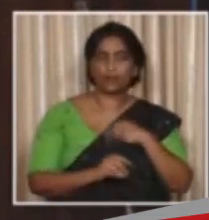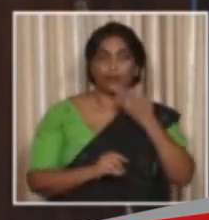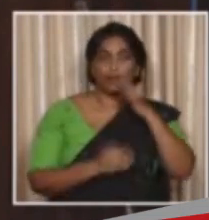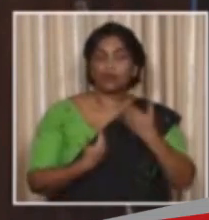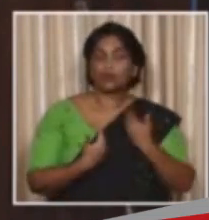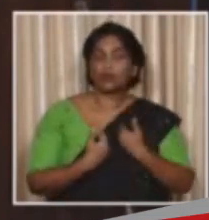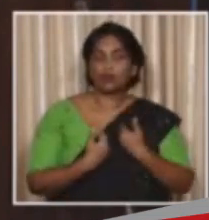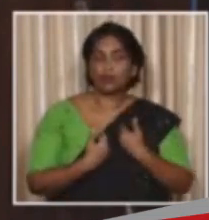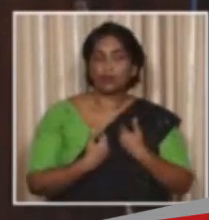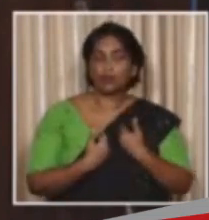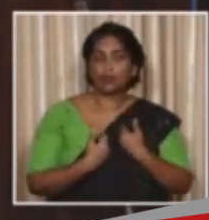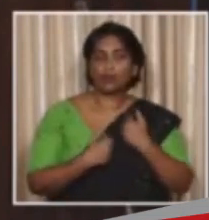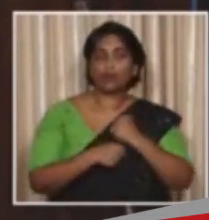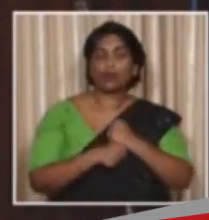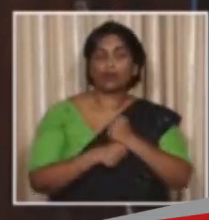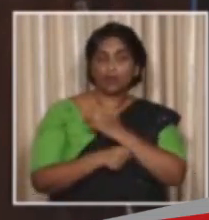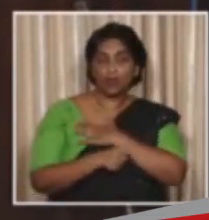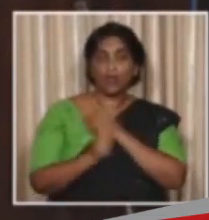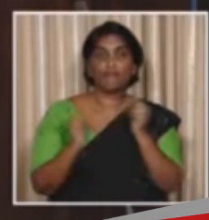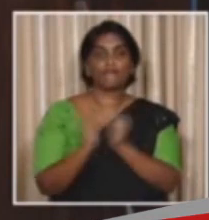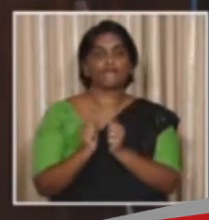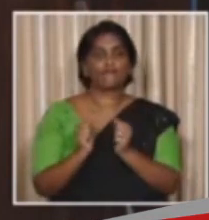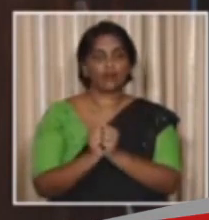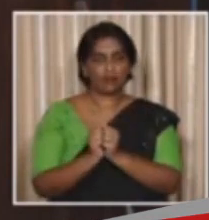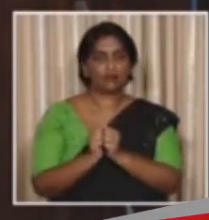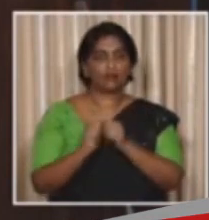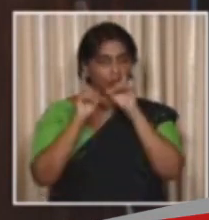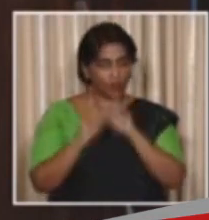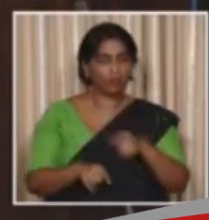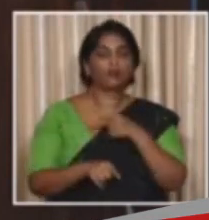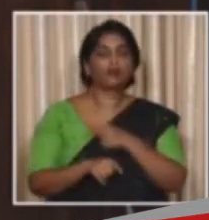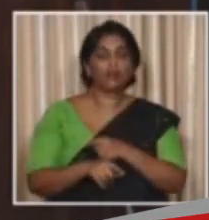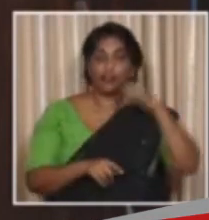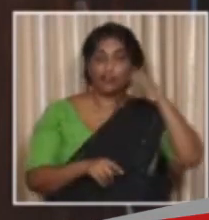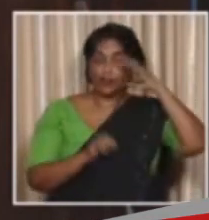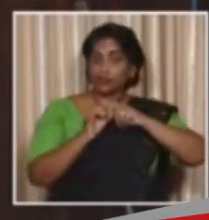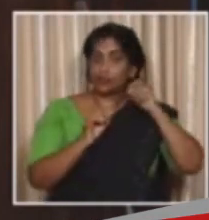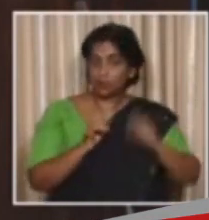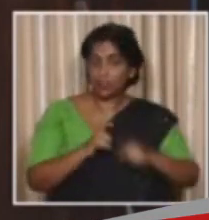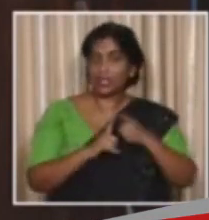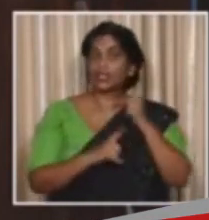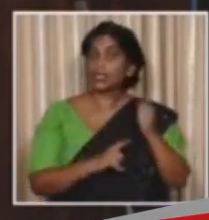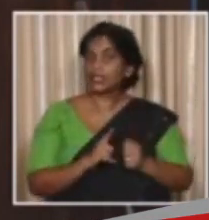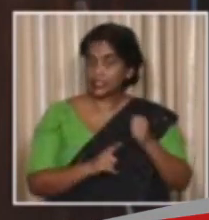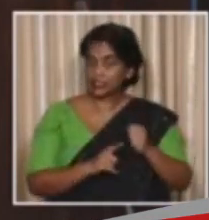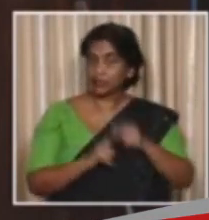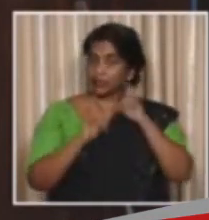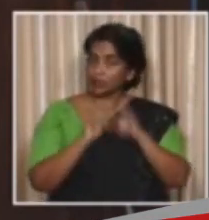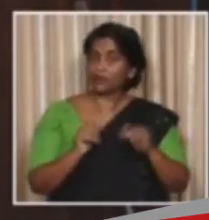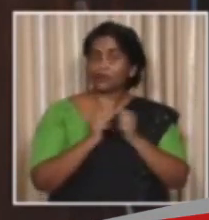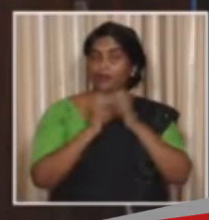පෑදිලා පිළිගන්නව මොකද්ද තියෙන සුදුසුකම මොකද්ද ගෝඨාභය රාජපක්ෂල වැඩ කිරීම මේ වගේ මේ විදුලි බල මණ්ඩලයේ